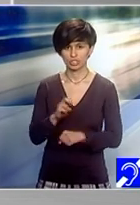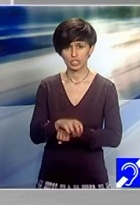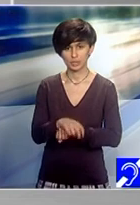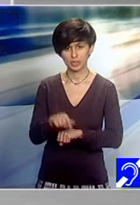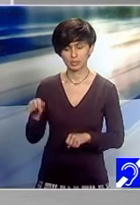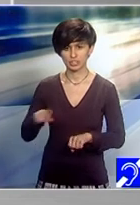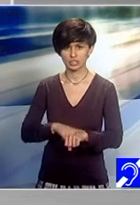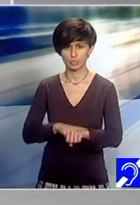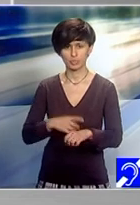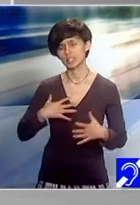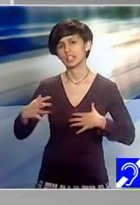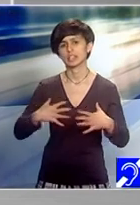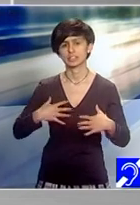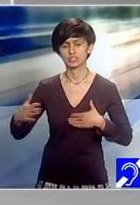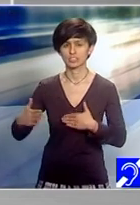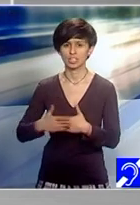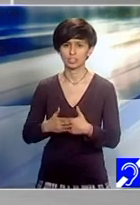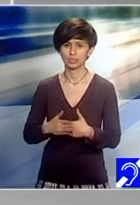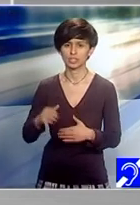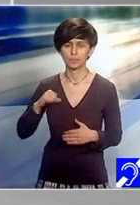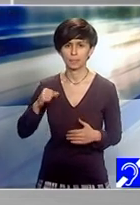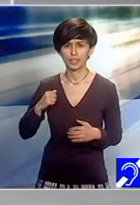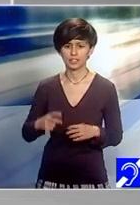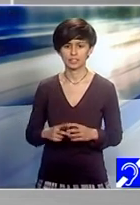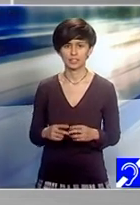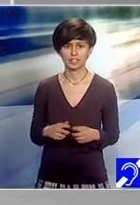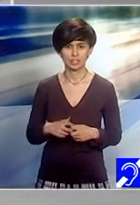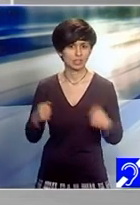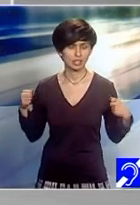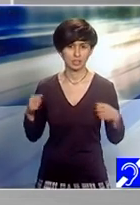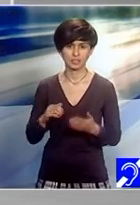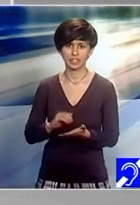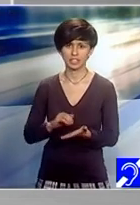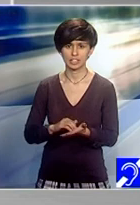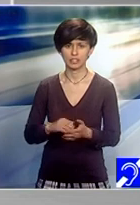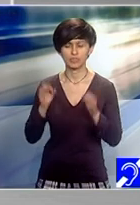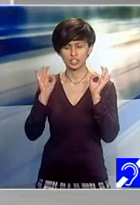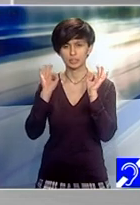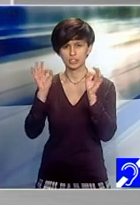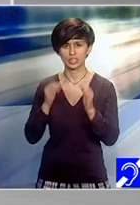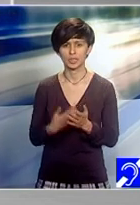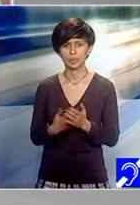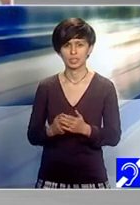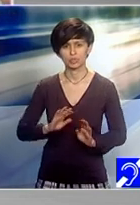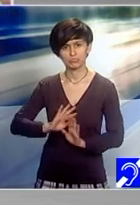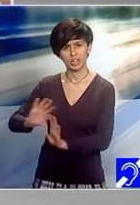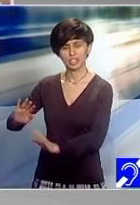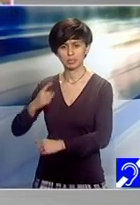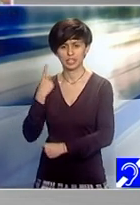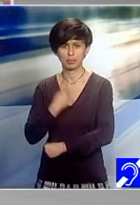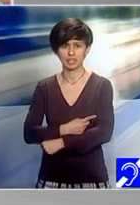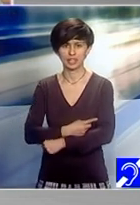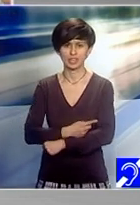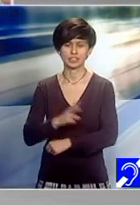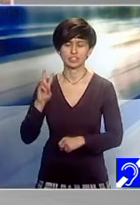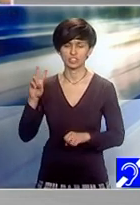momente artistice alături de tineri fără nevoi speciale în încercarea de a elimina bariera existentă între cele două lumi. Acum, alături de